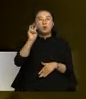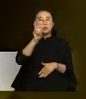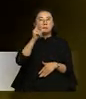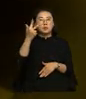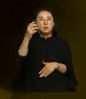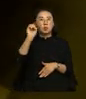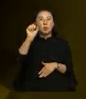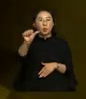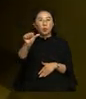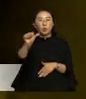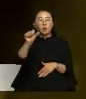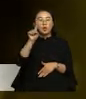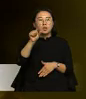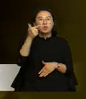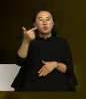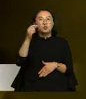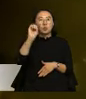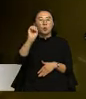1600-3705번,